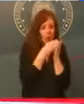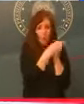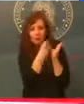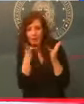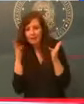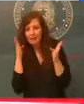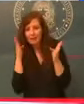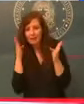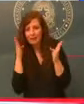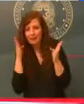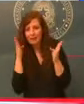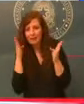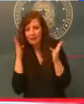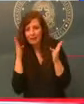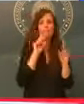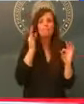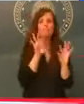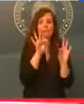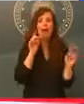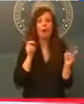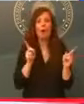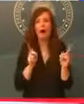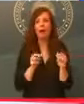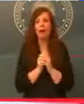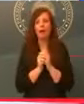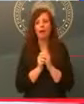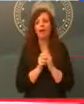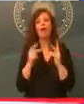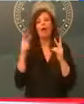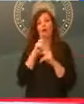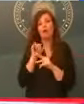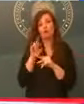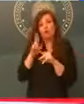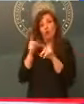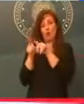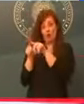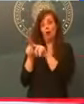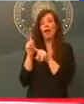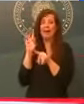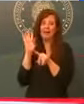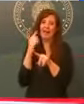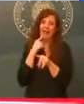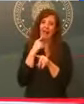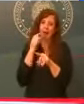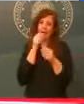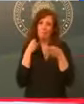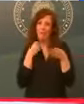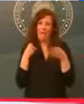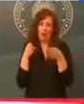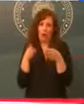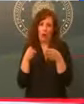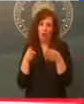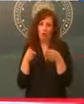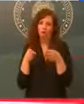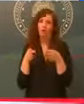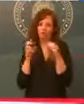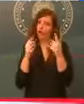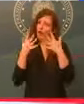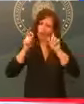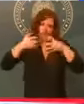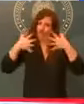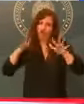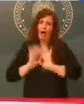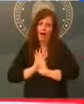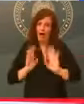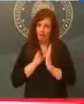fatto del MEF sure ragionalmente è un percorso che abbiamo già attivato e quindi